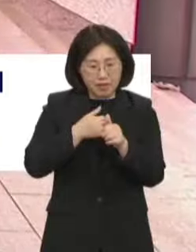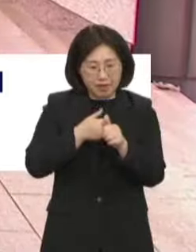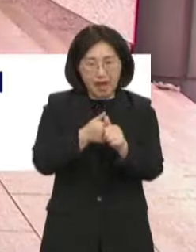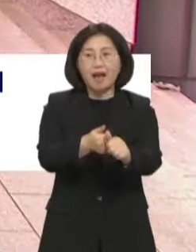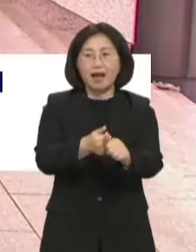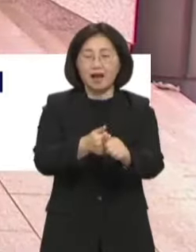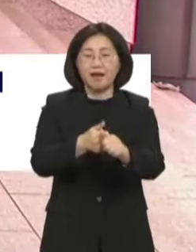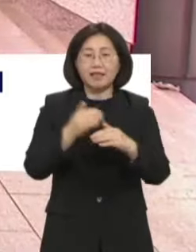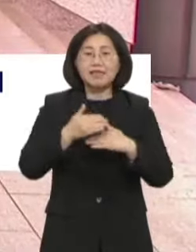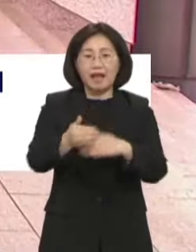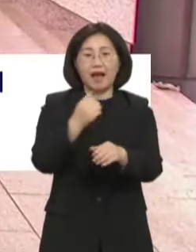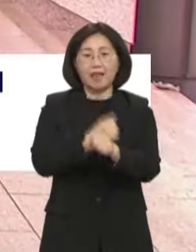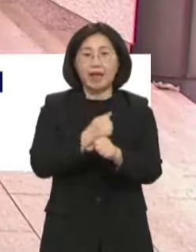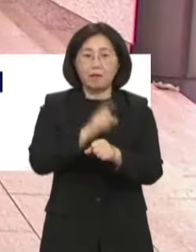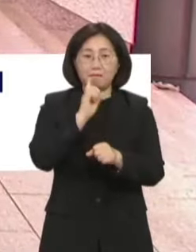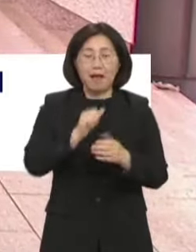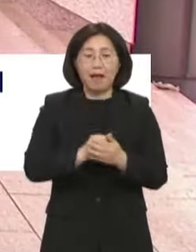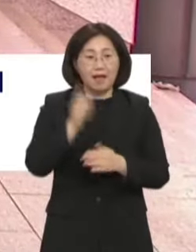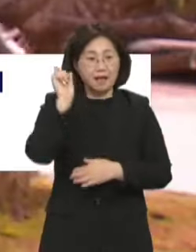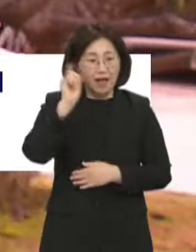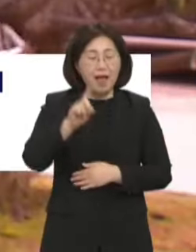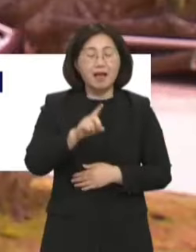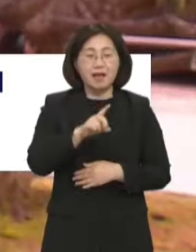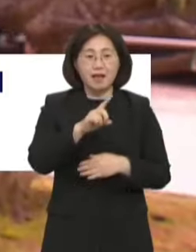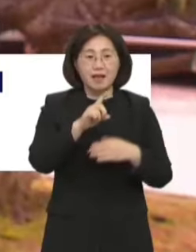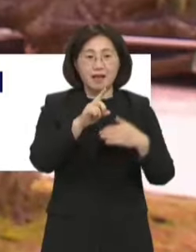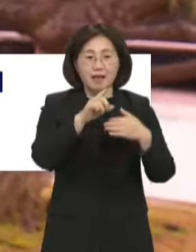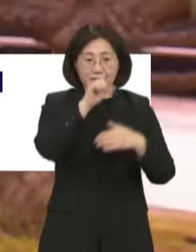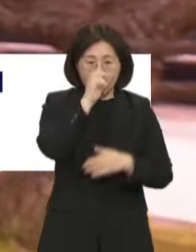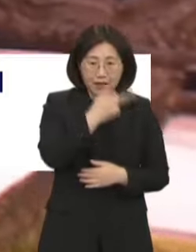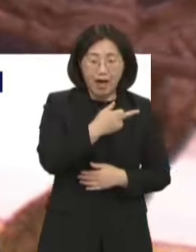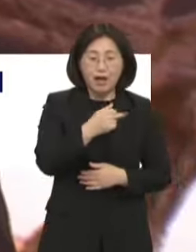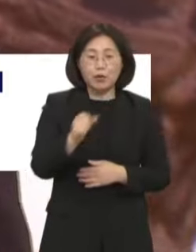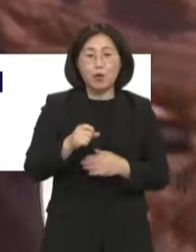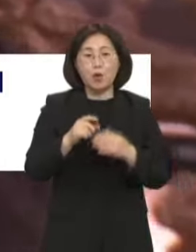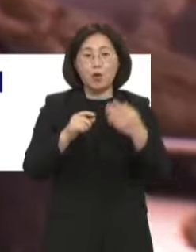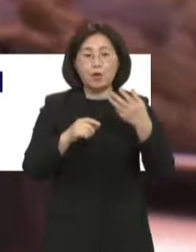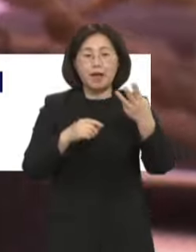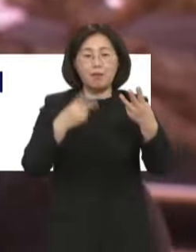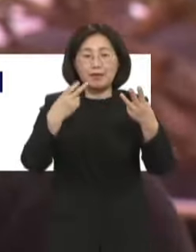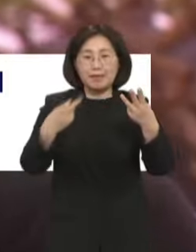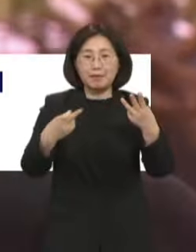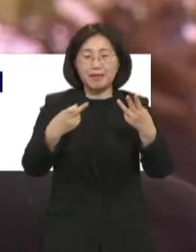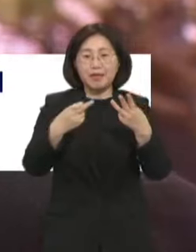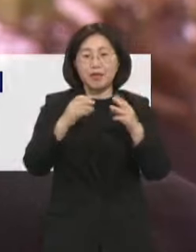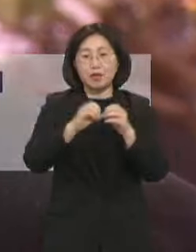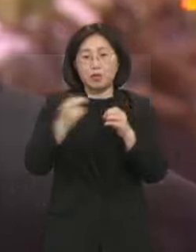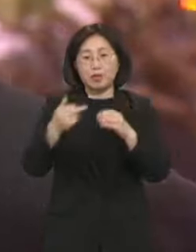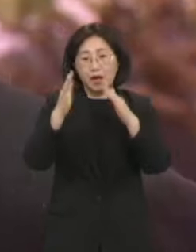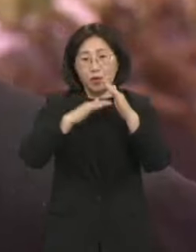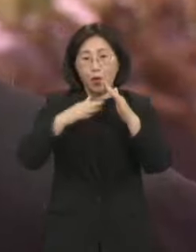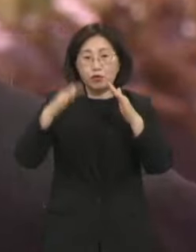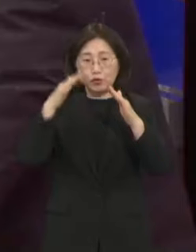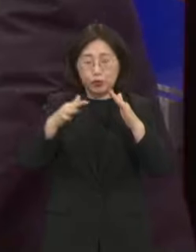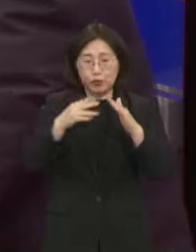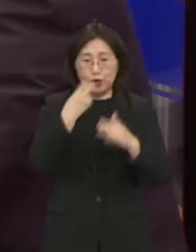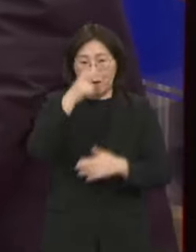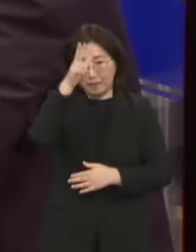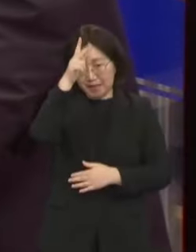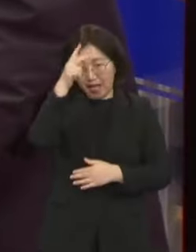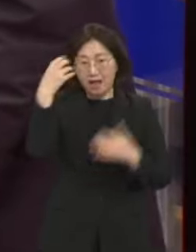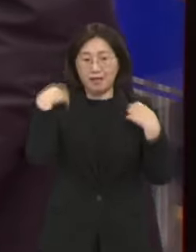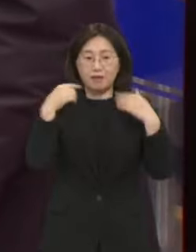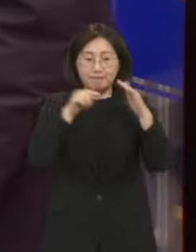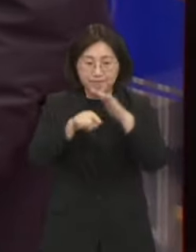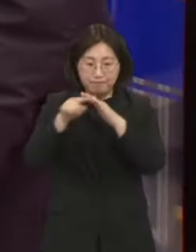총장은 내일 대전지검 서산 지청에 이어 오는 12일 논산과 공주지청 등 충청지역 내 지청을 격려